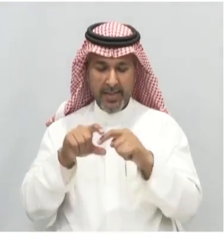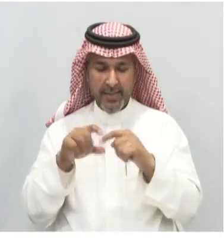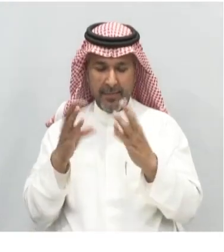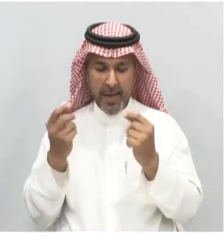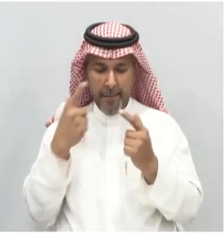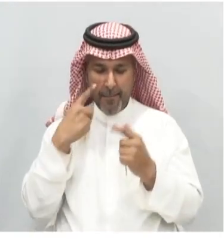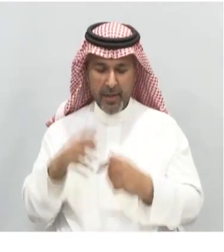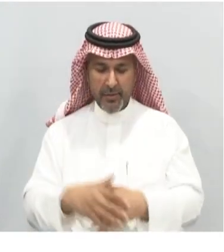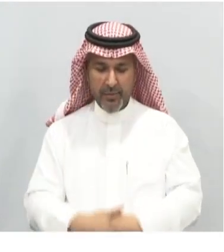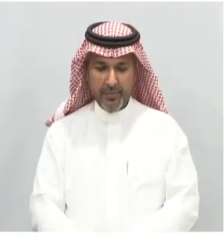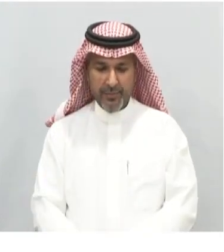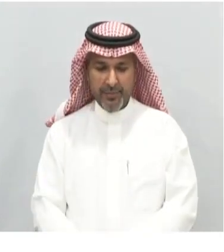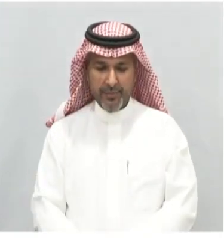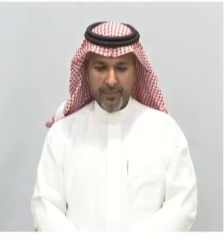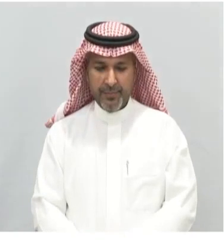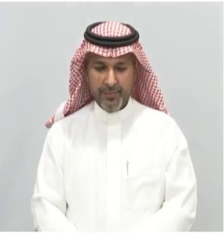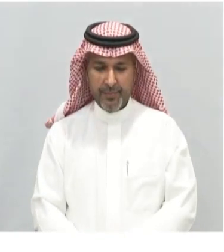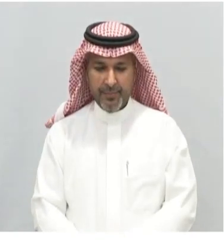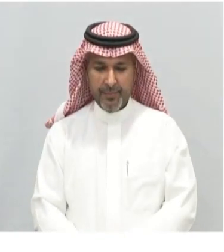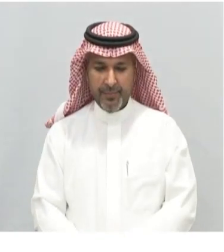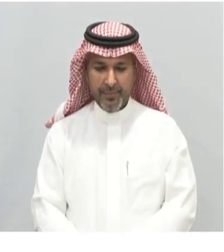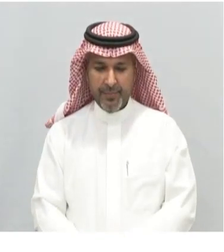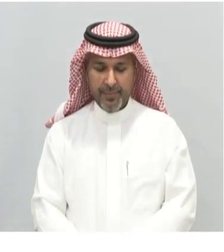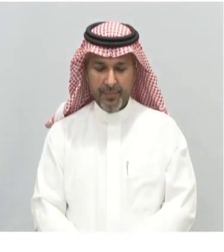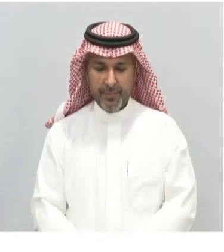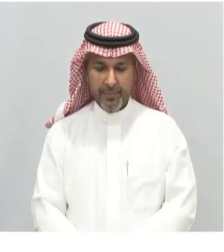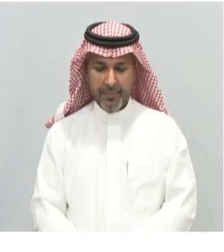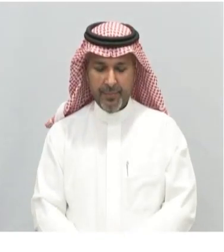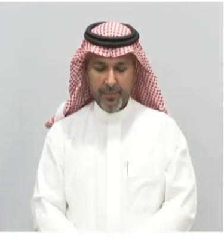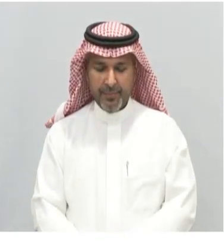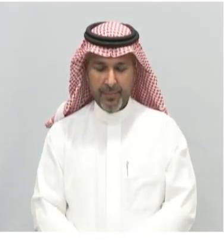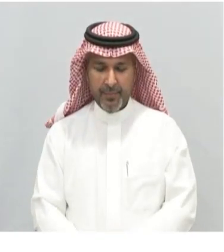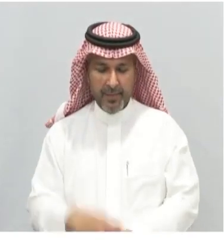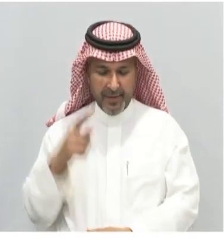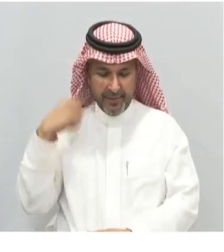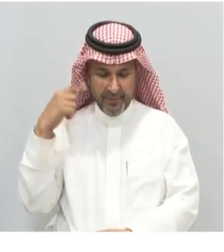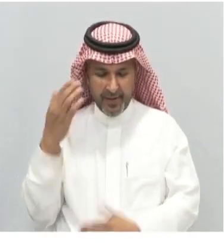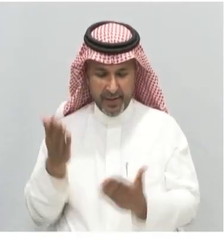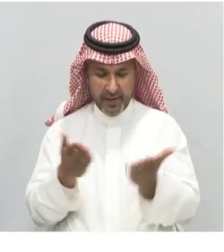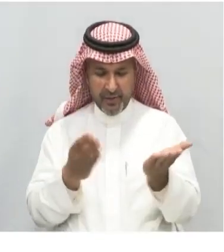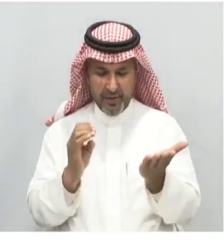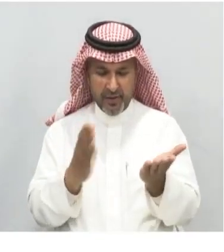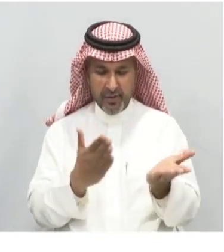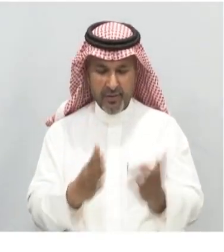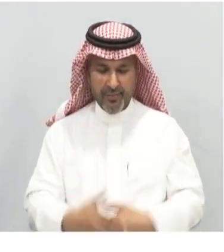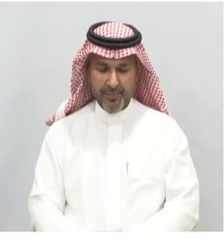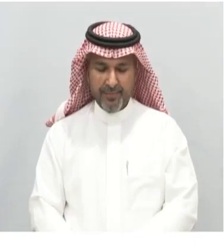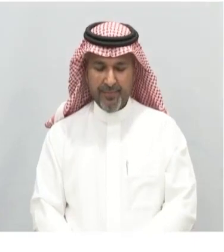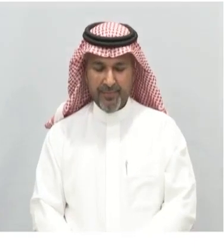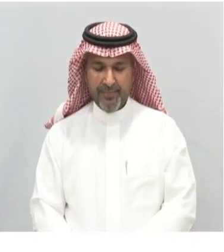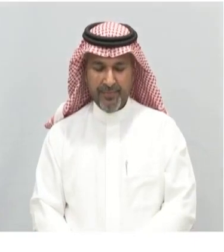مما ياتي باستعمال الانماط لدينا هذه الاسئله الثلاثه تفضلوا يا مبدعين اوجدوا